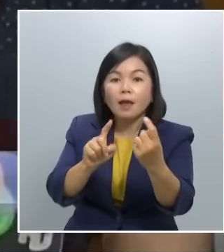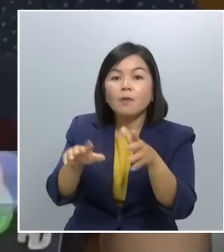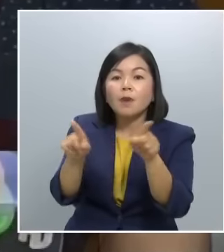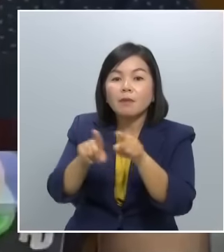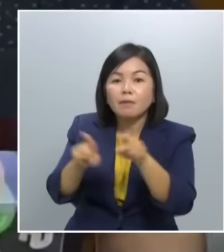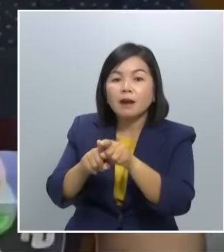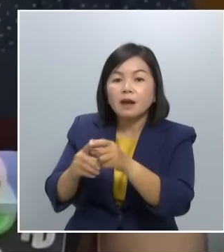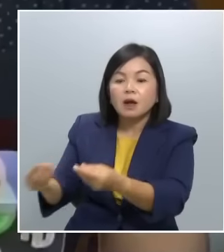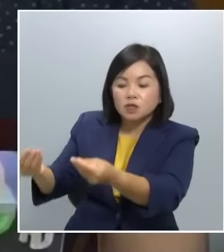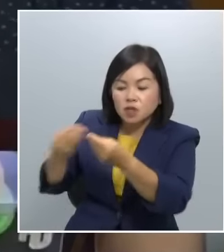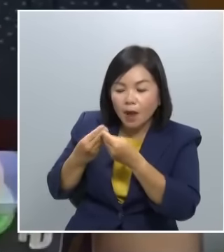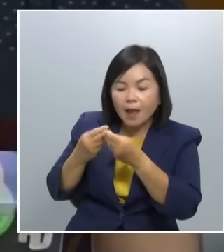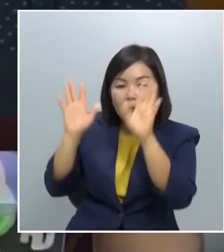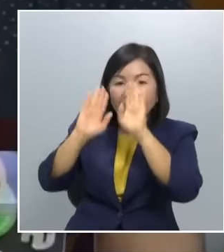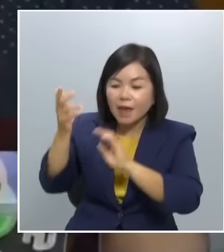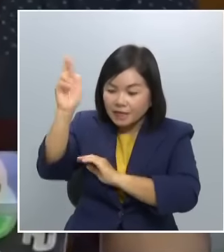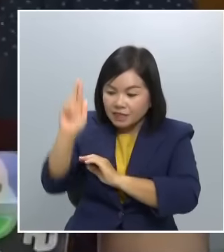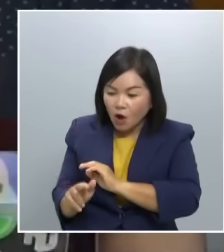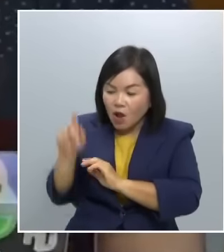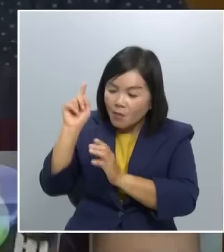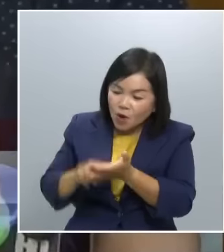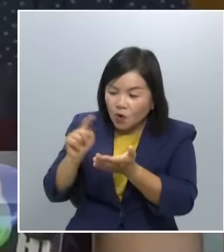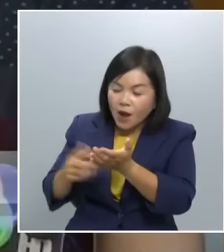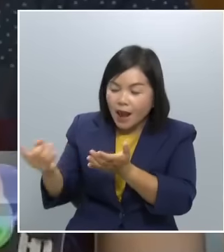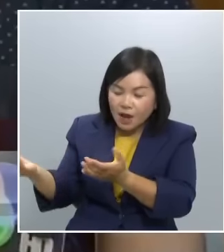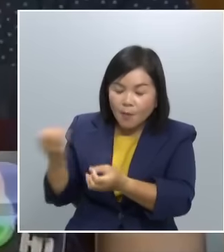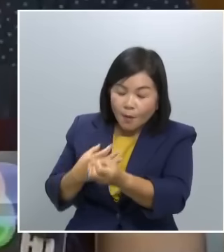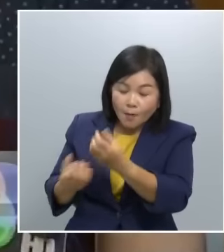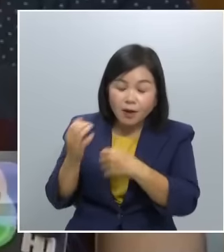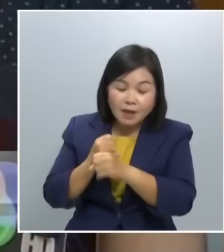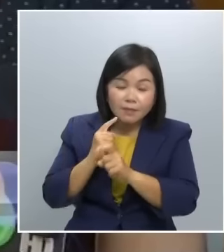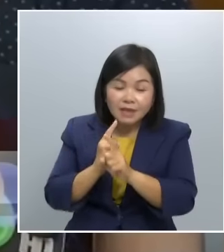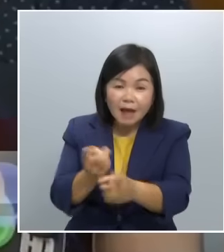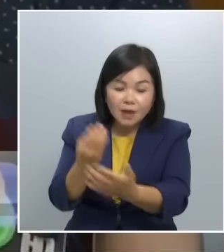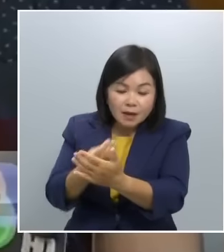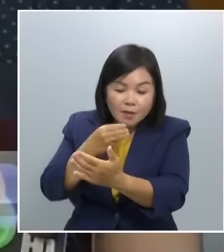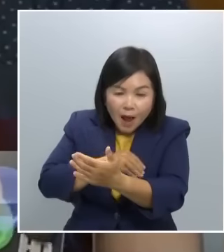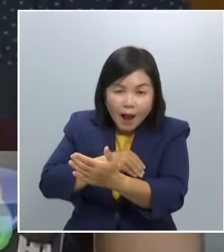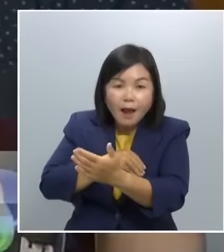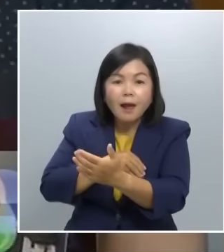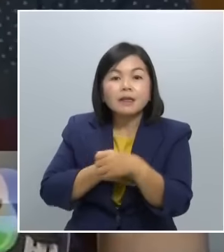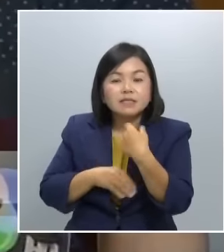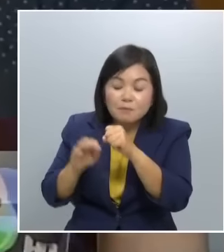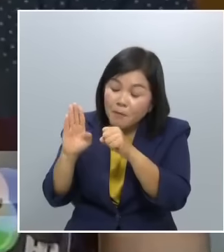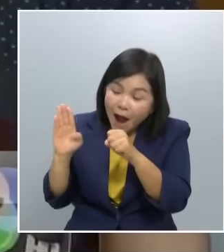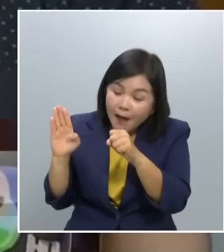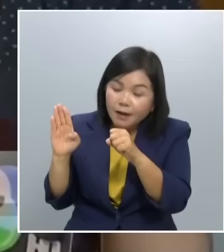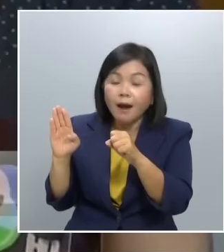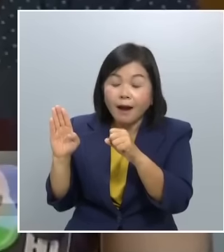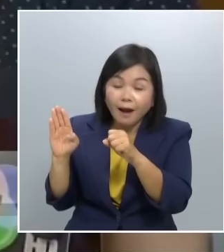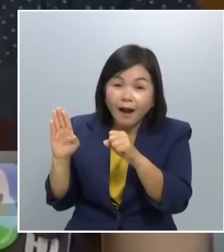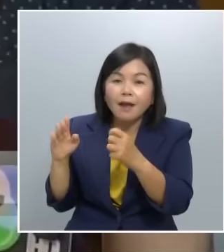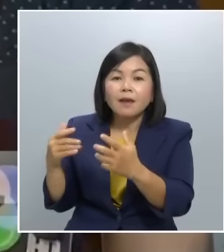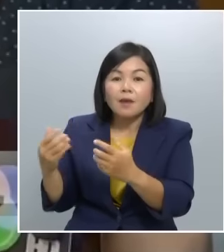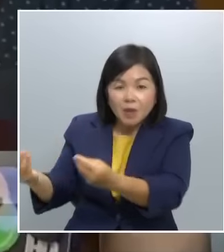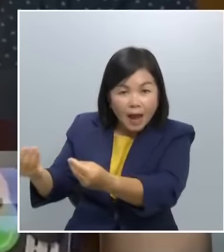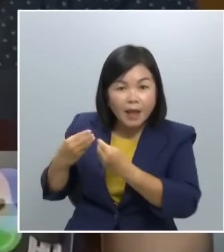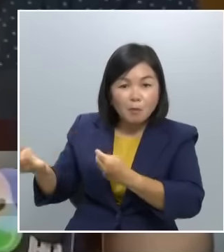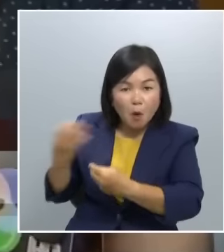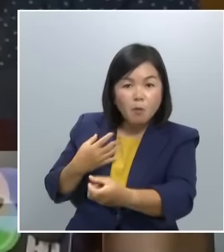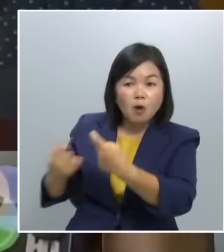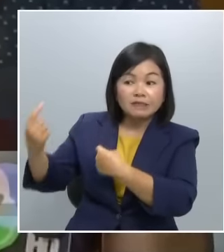กิจให้ทำ TikTok เข้าไปกดไลค์หรือกดอะไรอย่างเงี้ยค่ะก็จะได้เงินเป็นค่าคอมมา10 บาทเสร็จแล้วก็จะมีภารกิจของที่ให้ไป